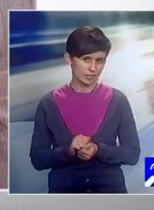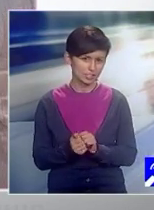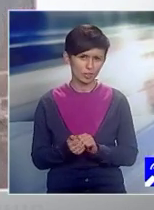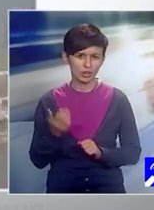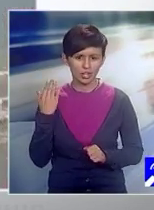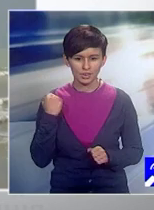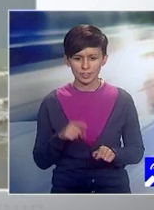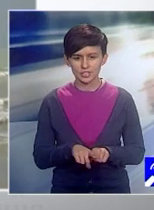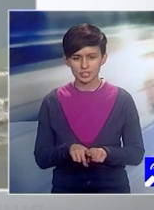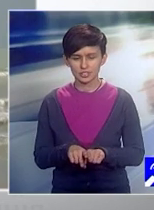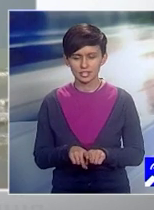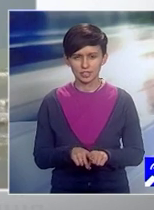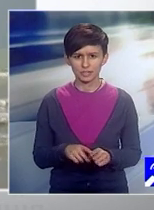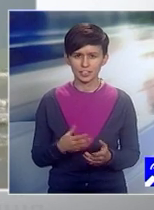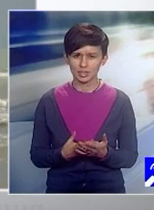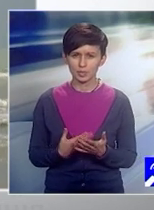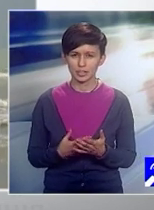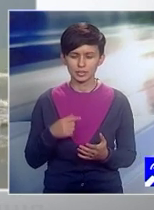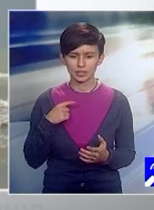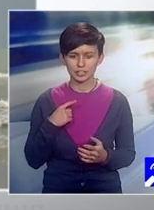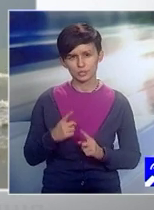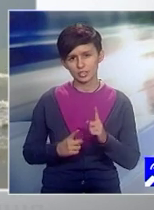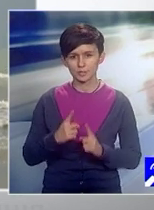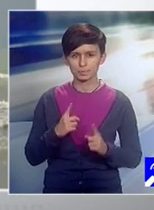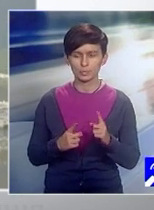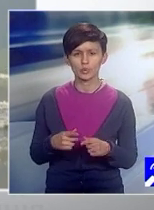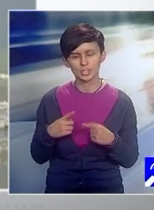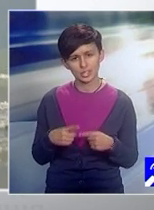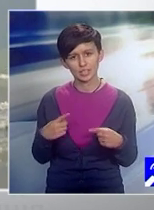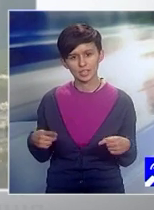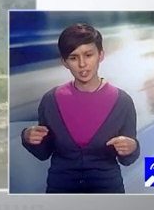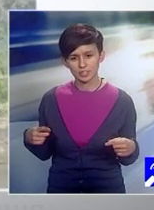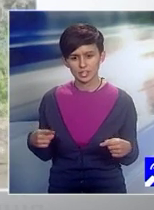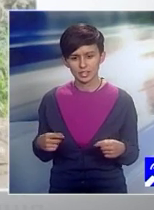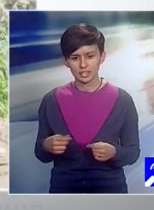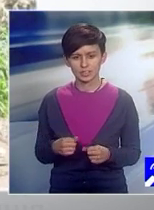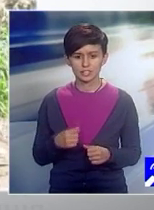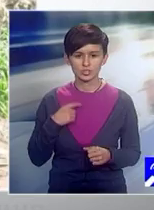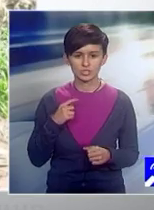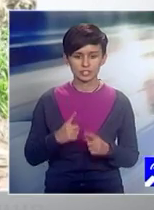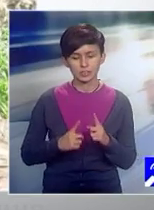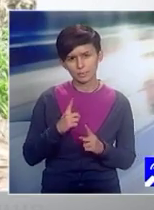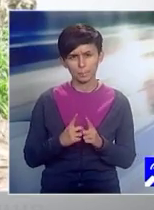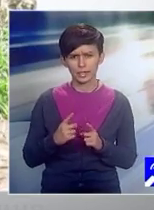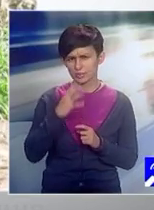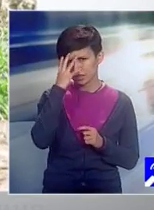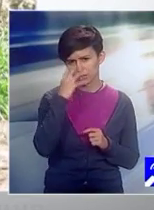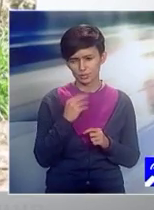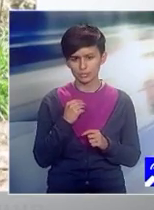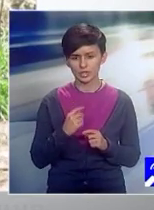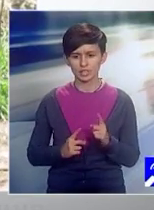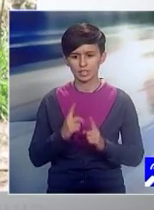confuzie, pentru că există acolo mici, să zic așa, diferențieri și există și mici supărări chiar în